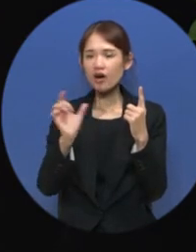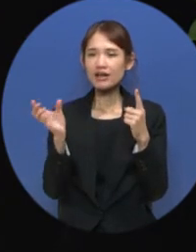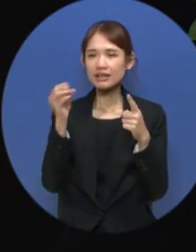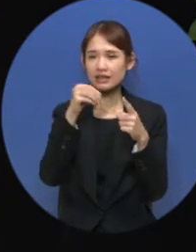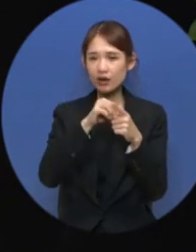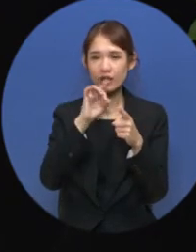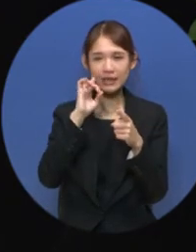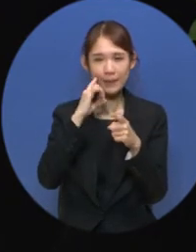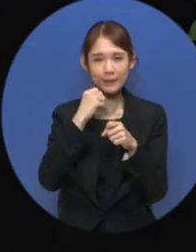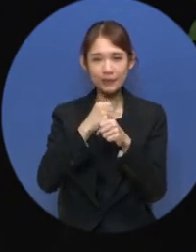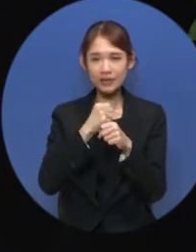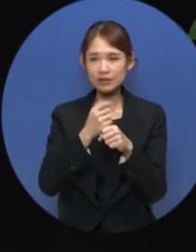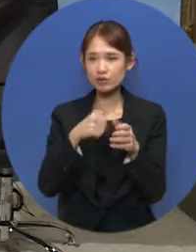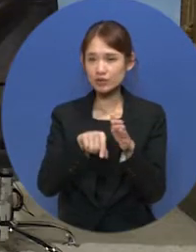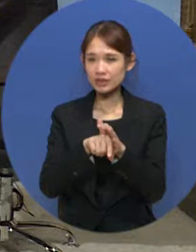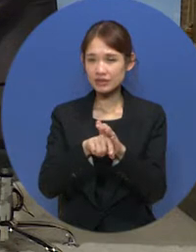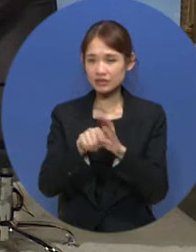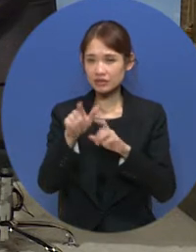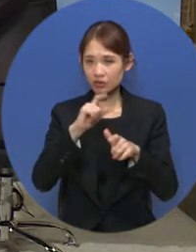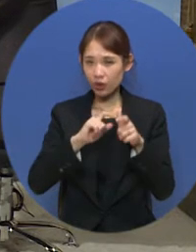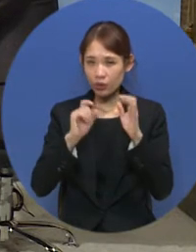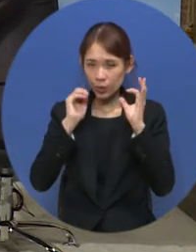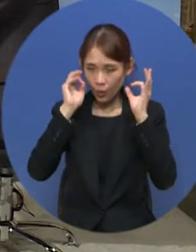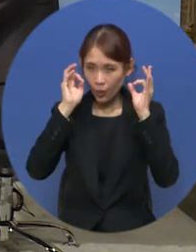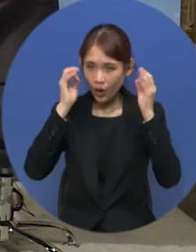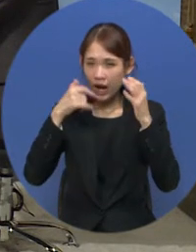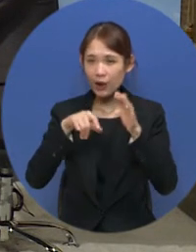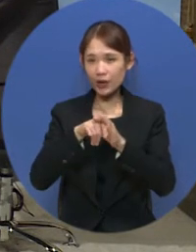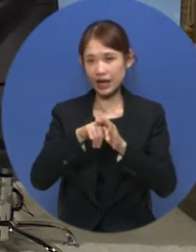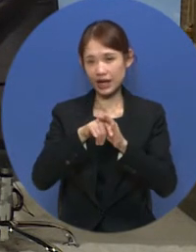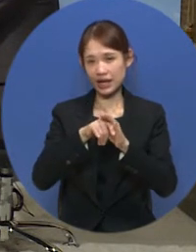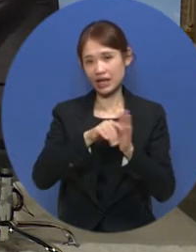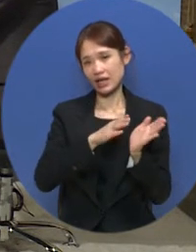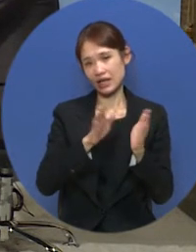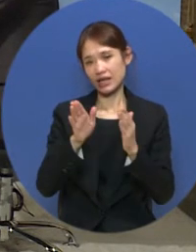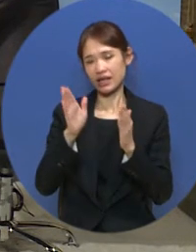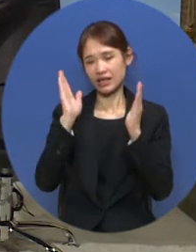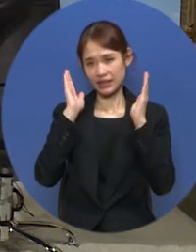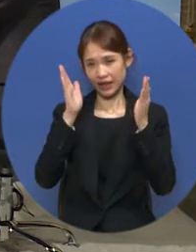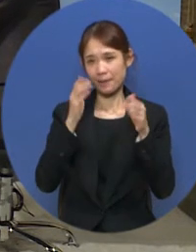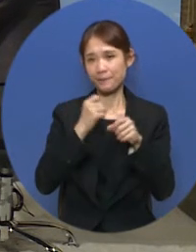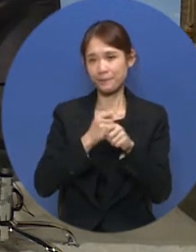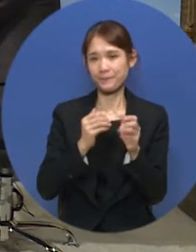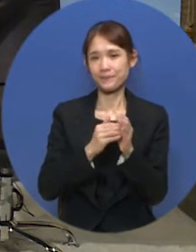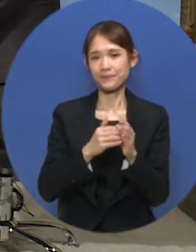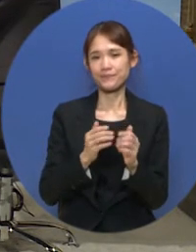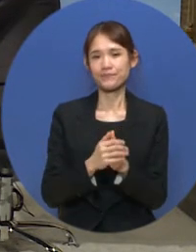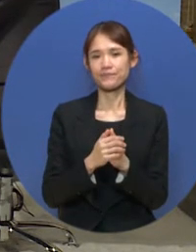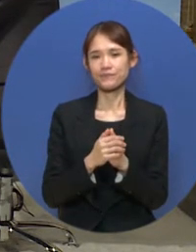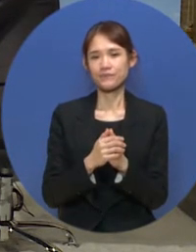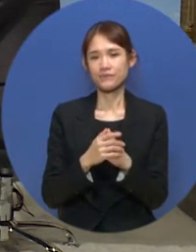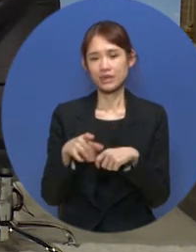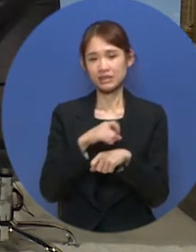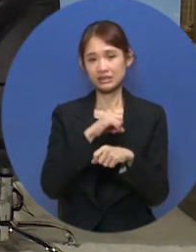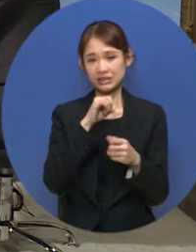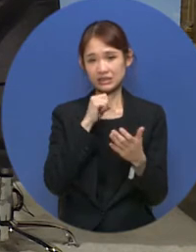수 있는 그런 것들을 추구하고자 이런 어댑티브 클로딩 쪽으로 네. 그 방향을 잡았습니다. 예. 이제